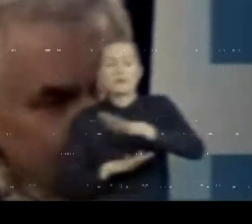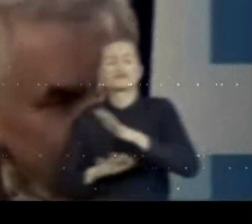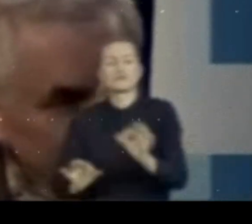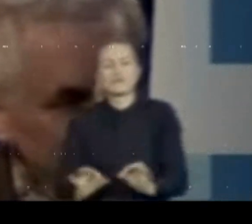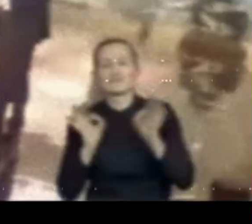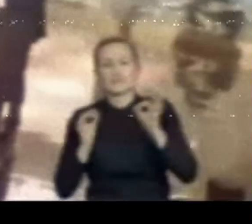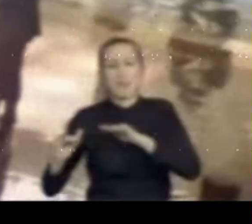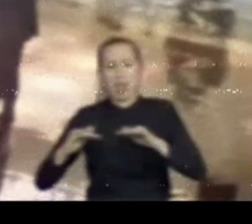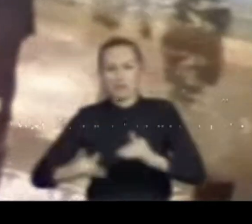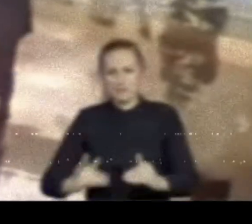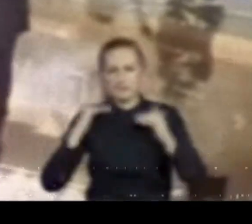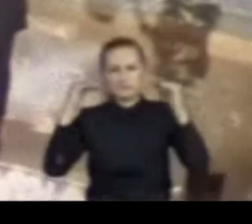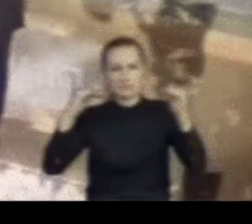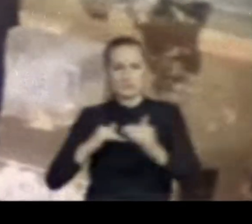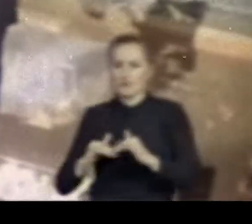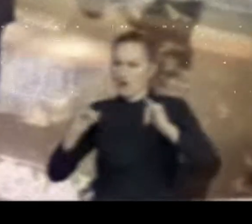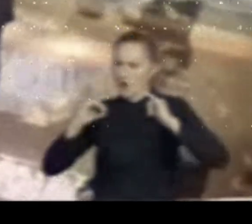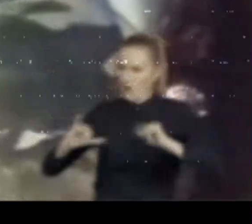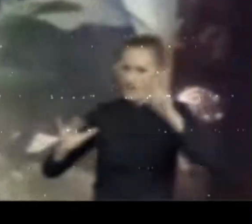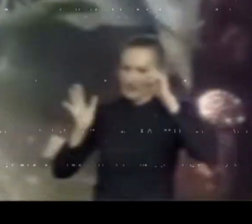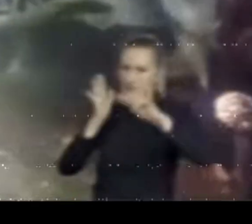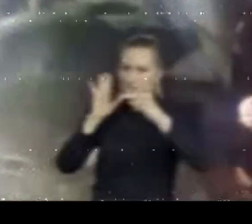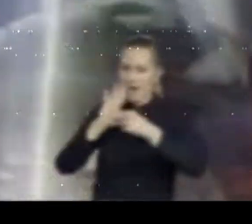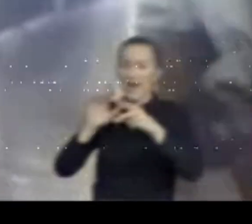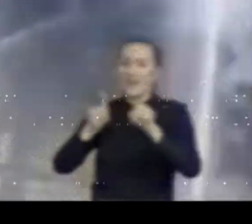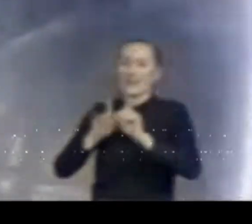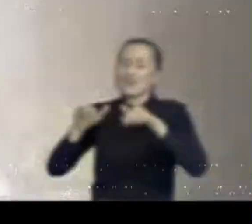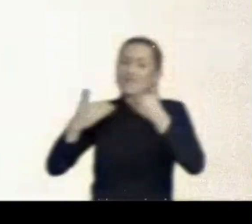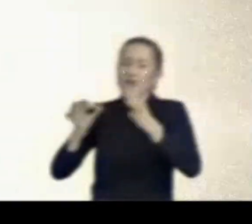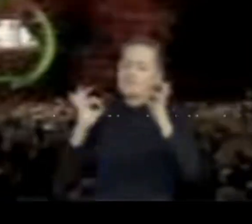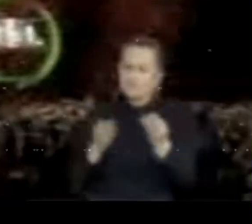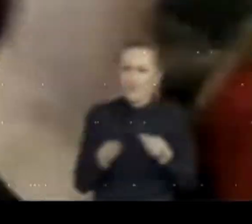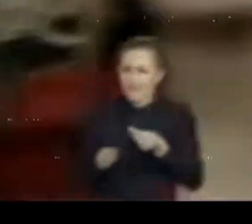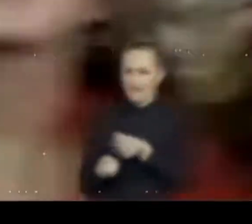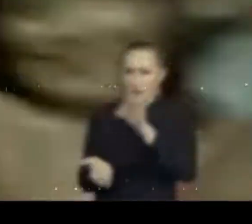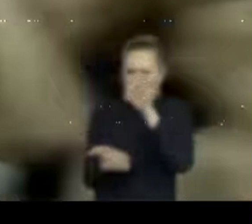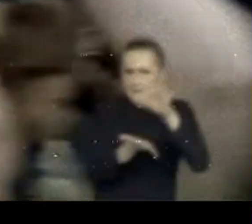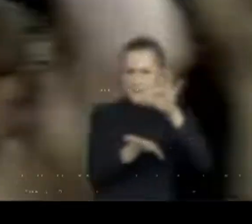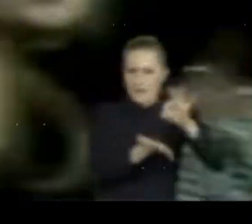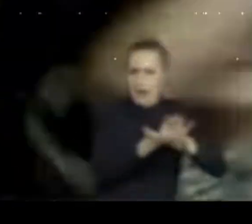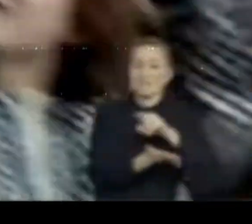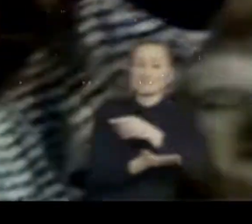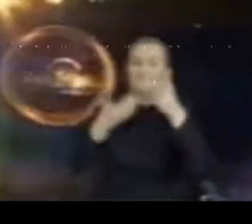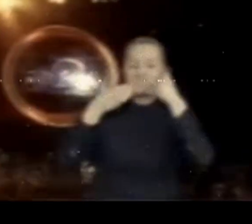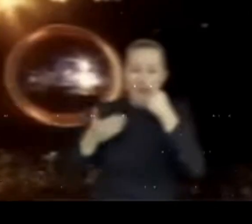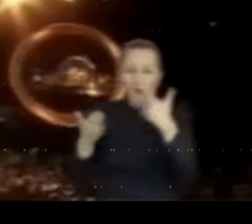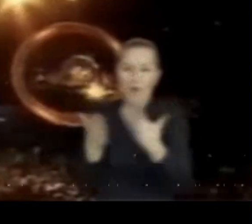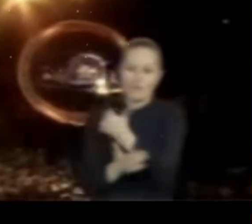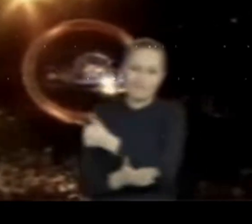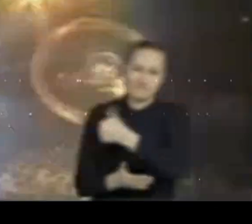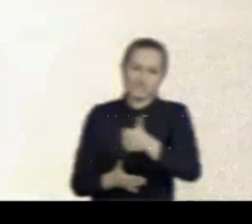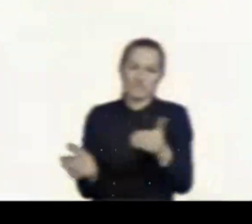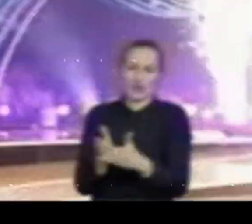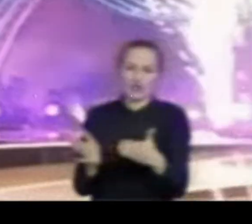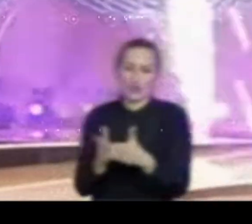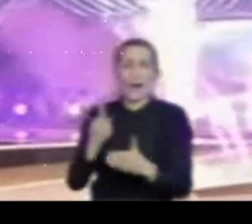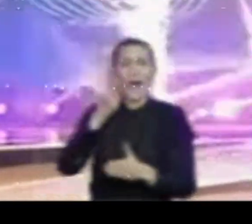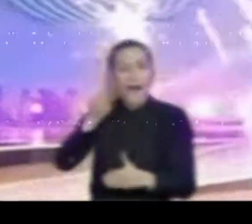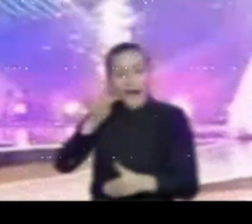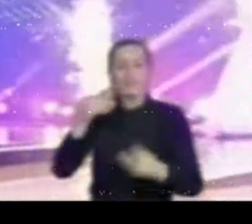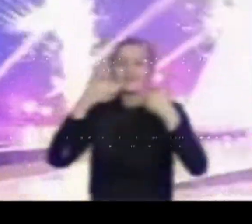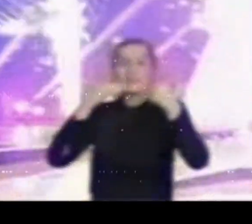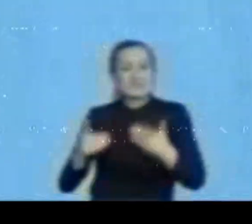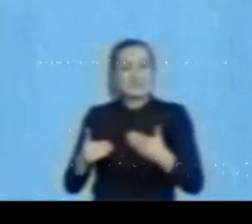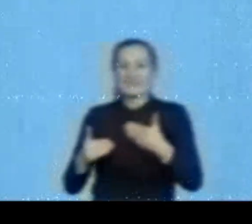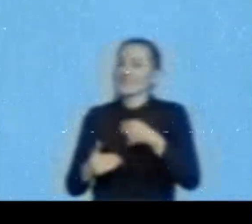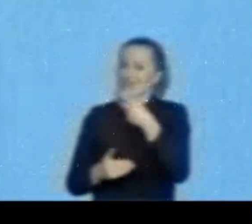jej pozycję. Odważna strategia i zapewnienie stabilnego finansowania, to okazało się niezbędne, ale to